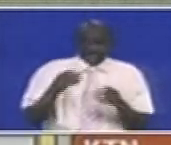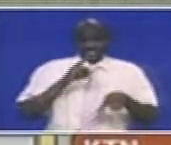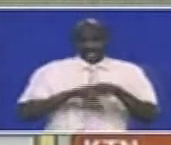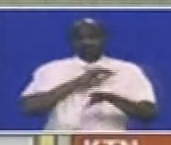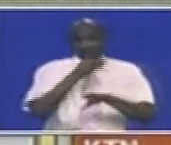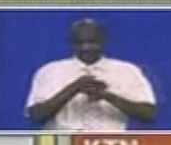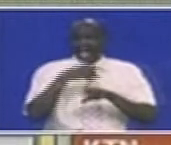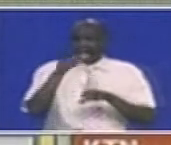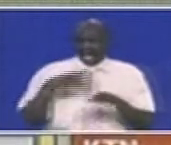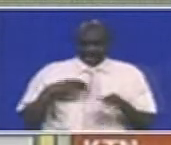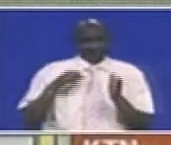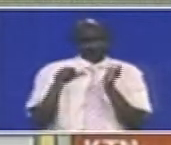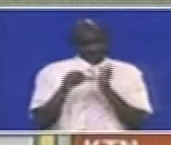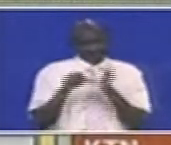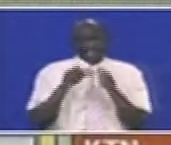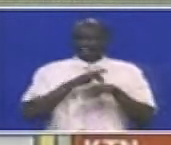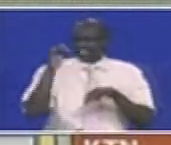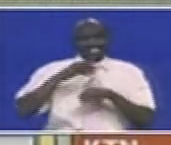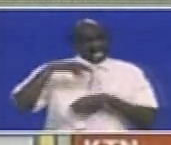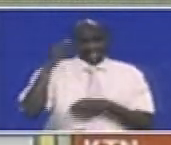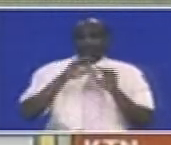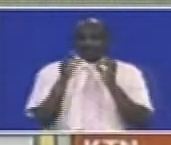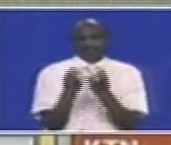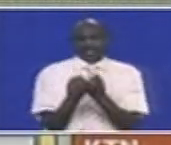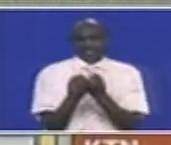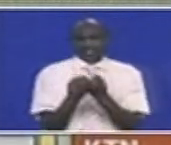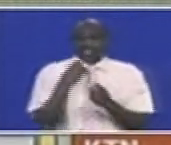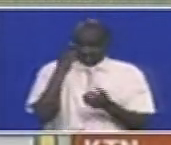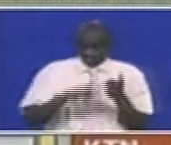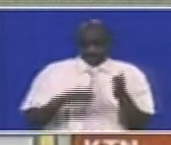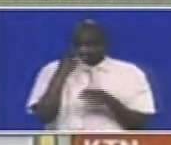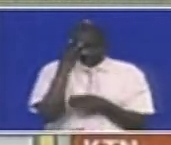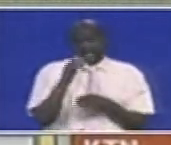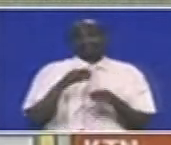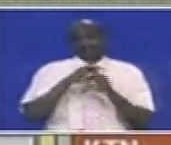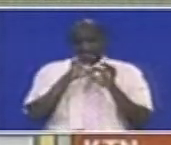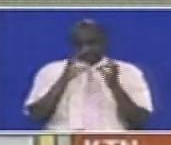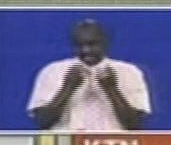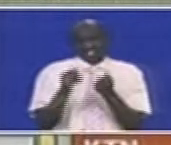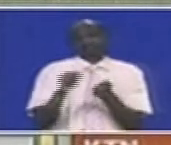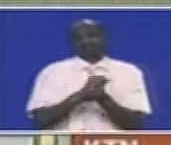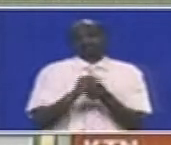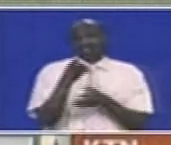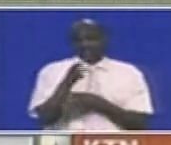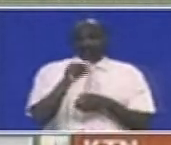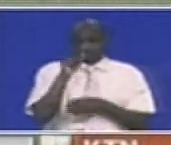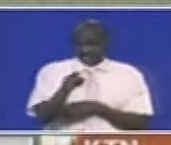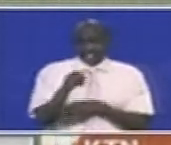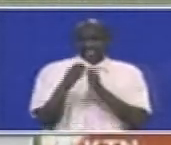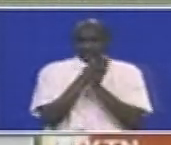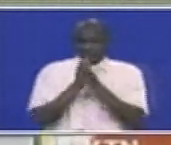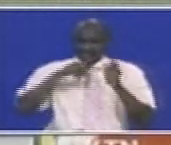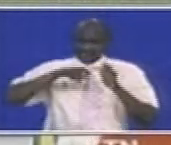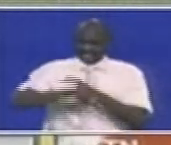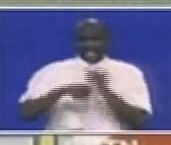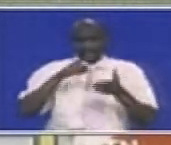pengo kubwa na athari kuu katika jamii, mojawapo ikiwa kusambaratika kwa familia. Agnes Penda ana taarifa kamili ya